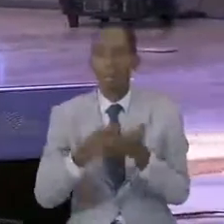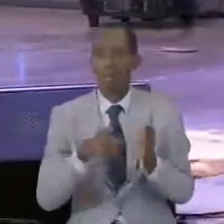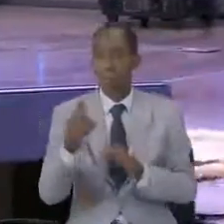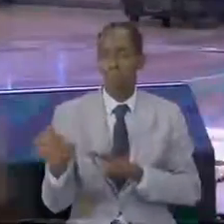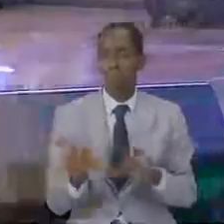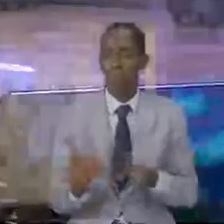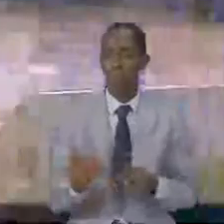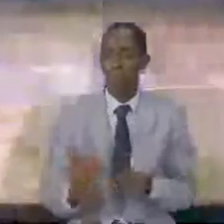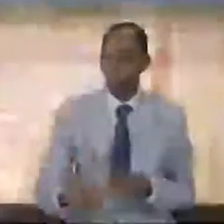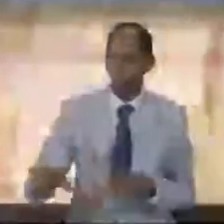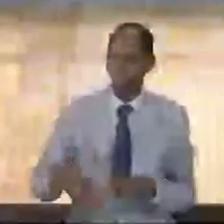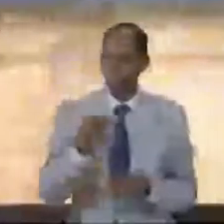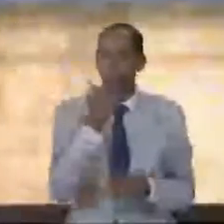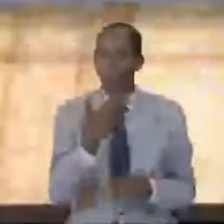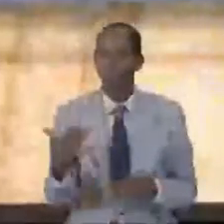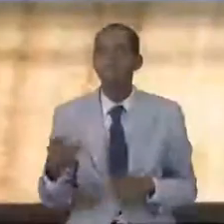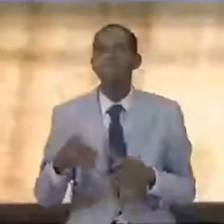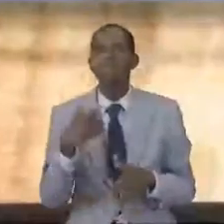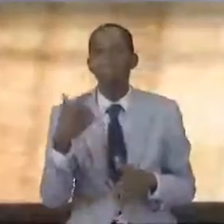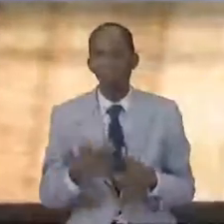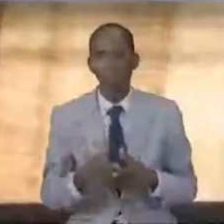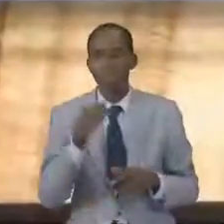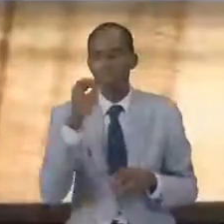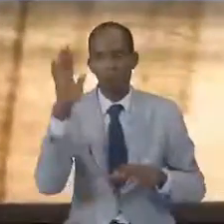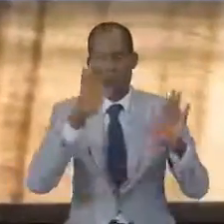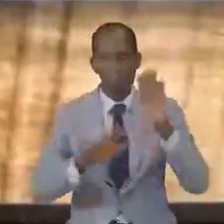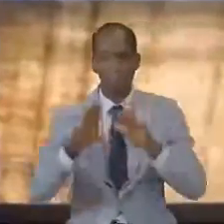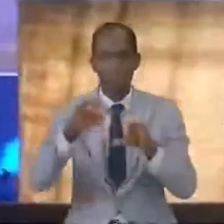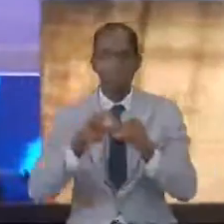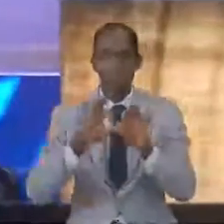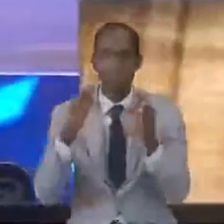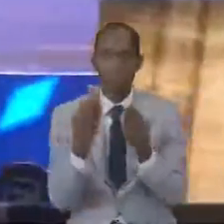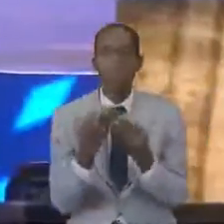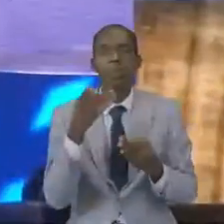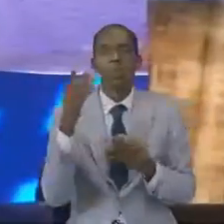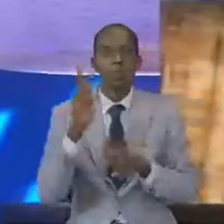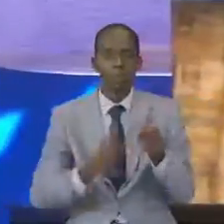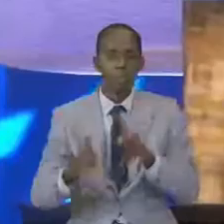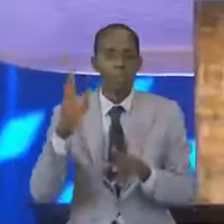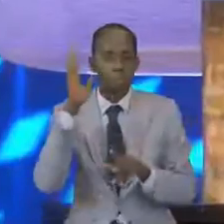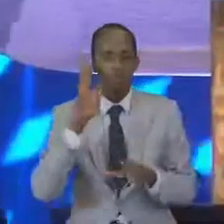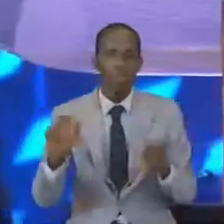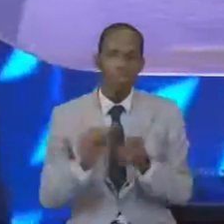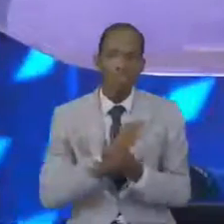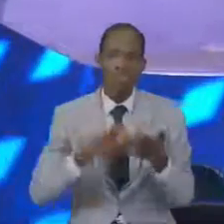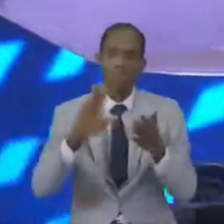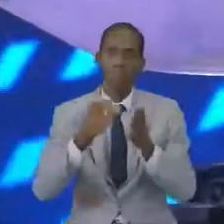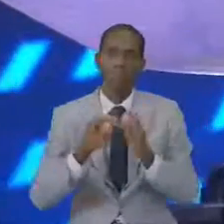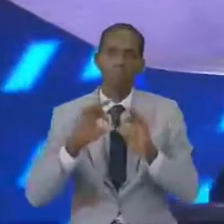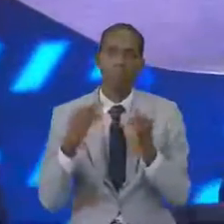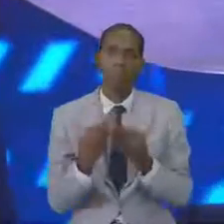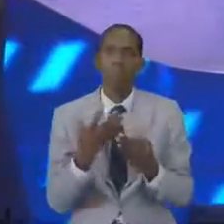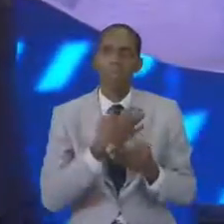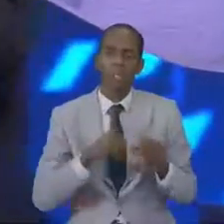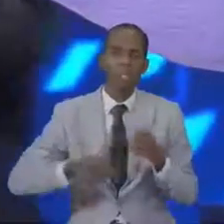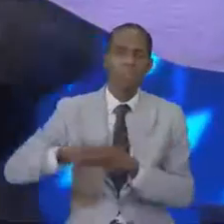moissonner aussi dans ta propre famille vous serez en train de vous croyez la tête dans votre famille si tu te disperser la famille monsieur et que la